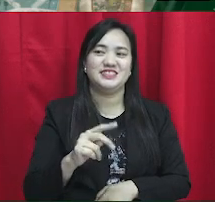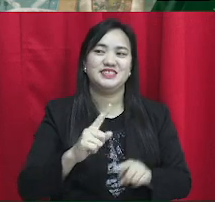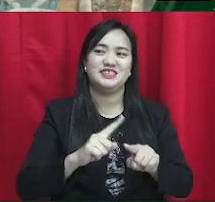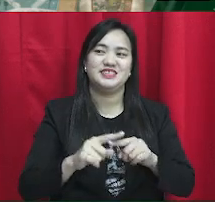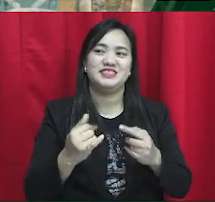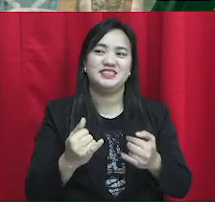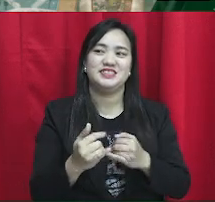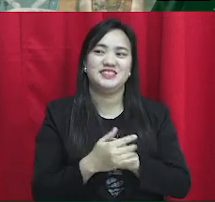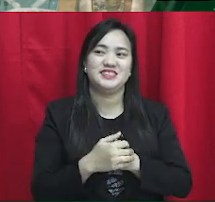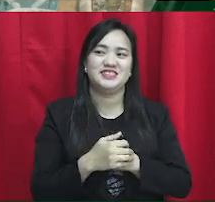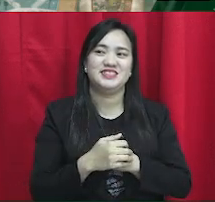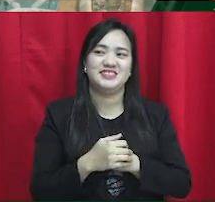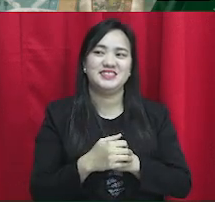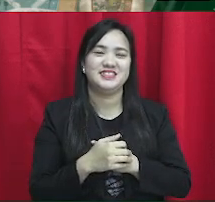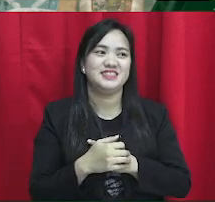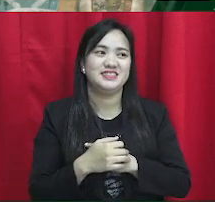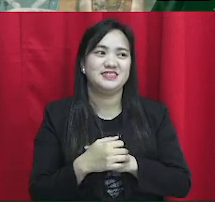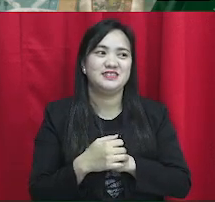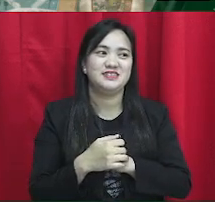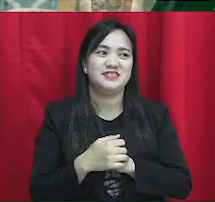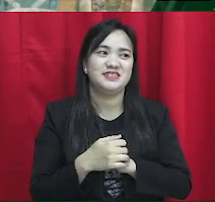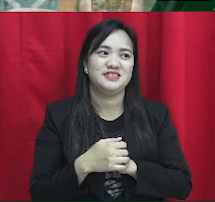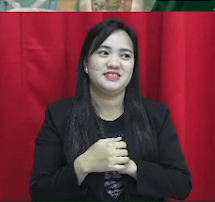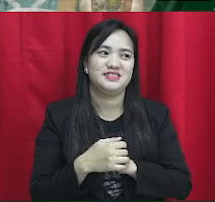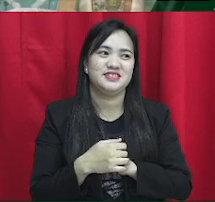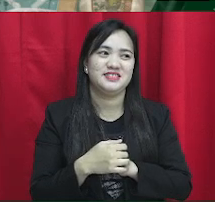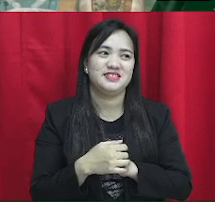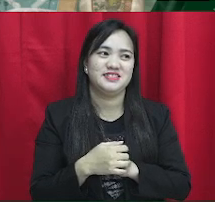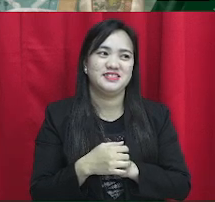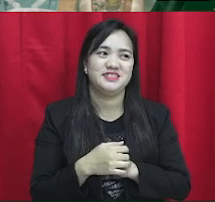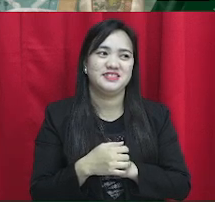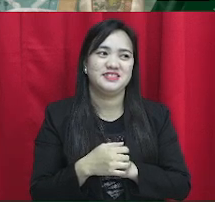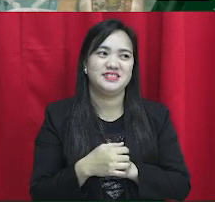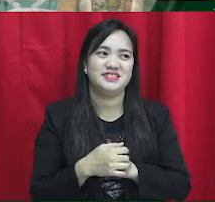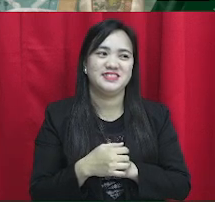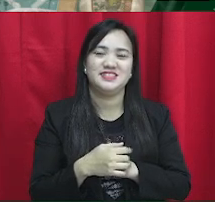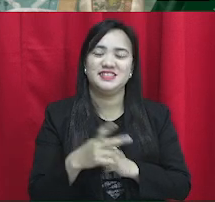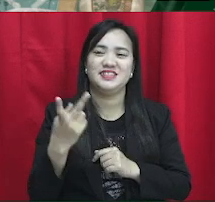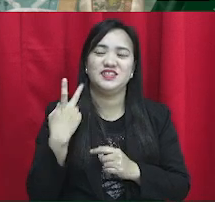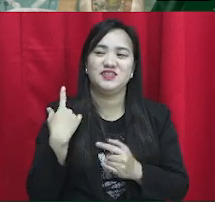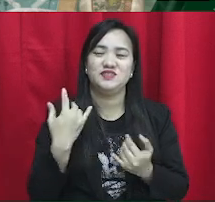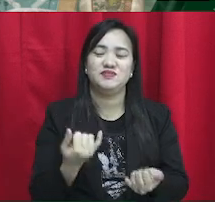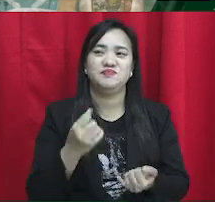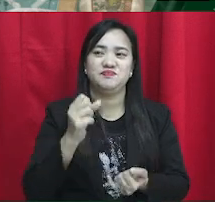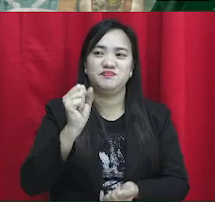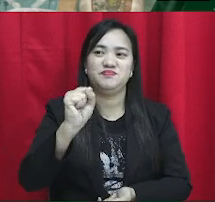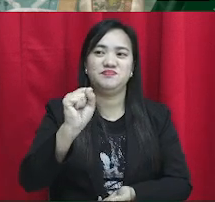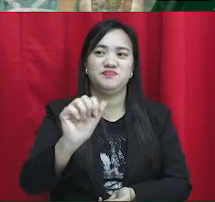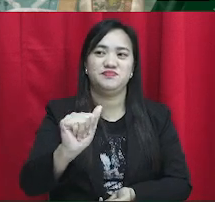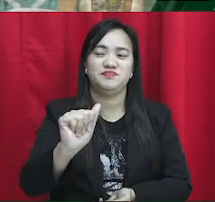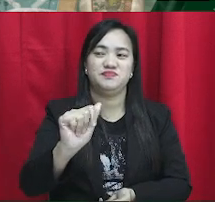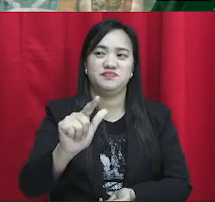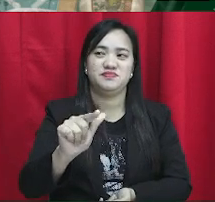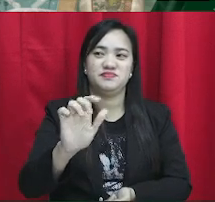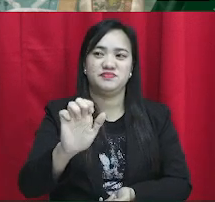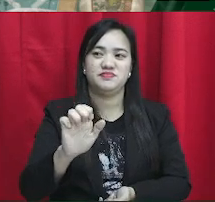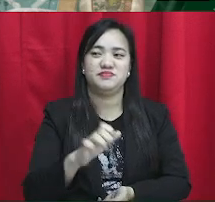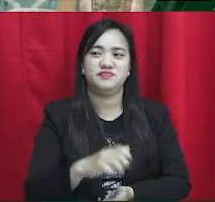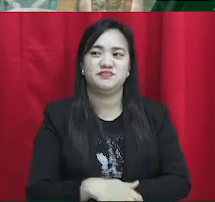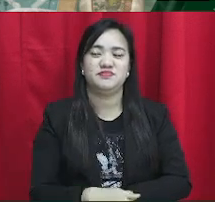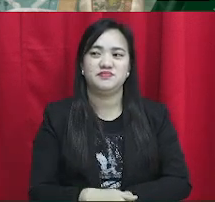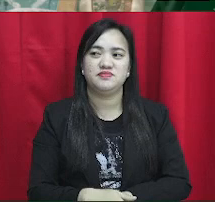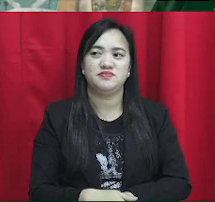February na tayo kumain ng hamon. Kasi doon sila magsisale ang lahat kasi papaubos. Yes. Buy one, take one.